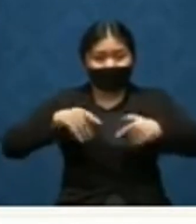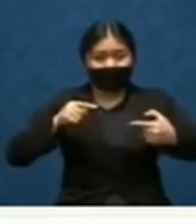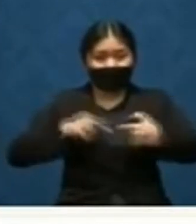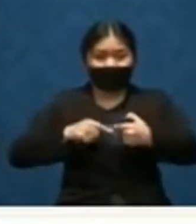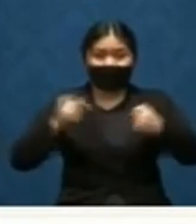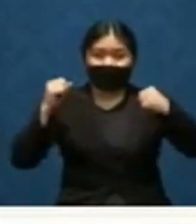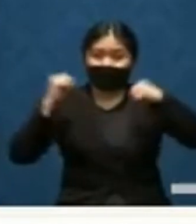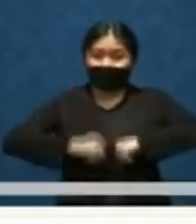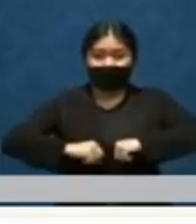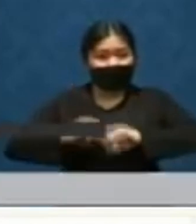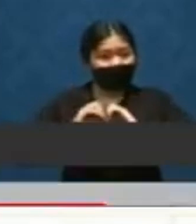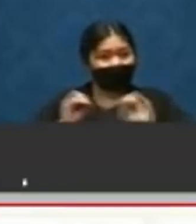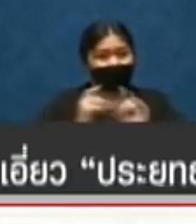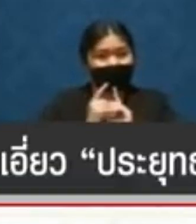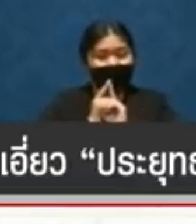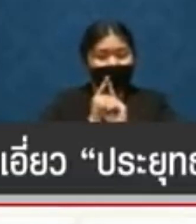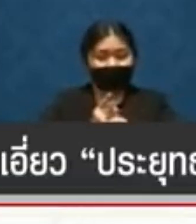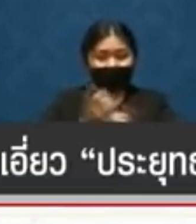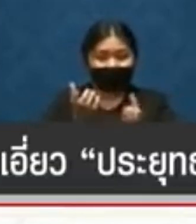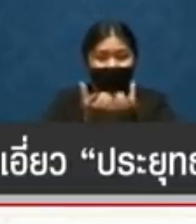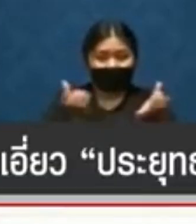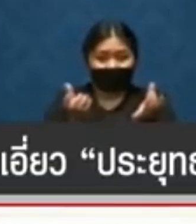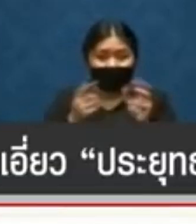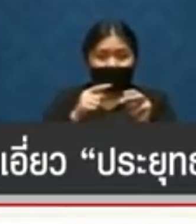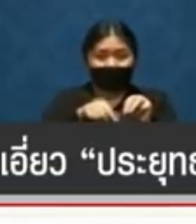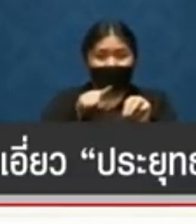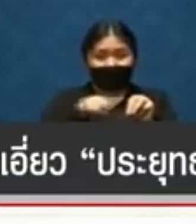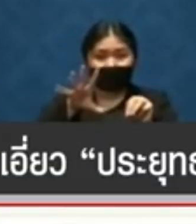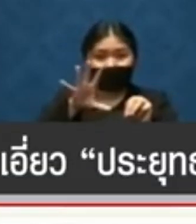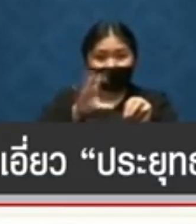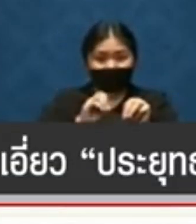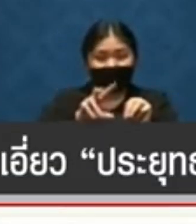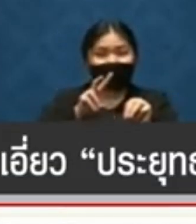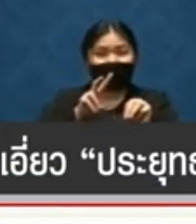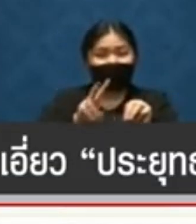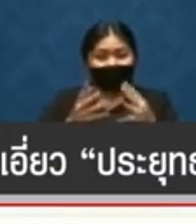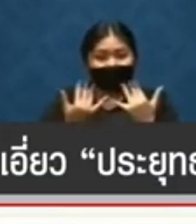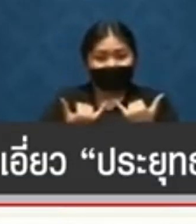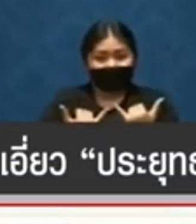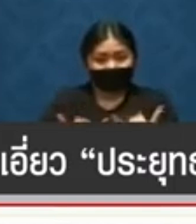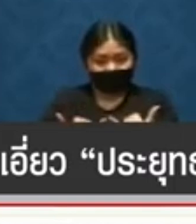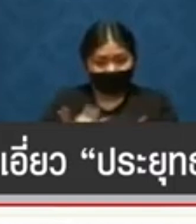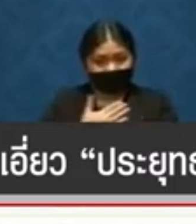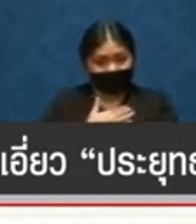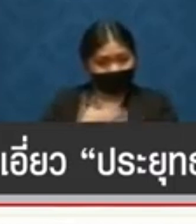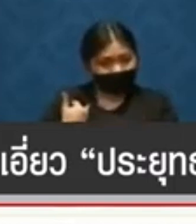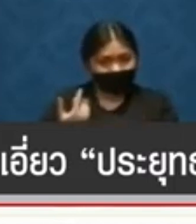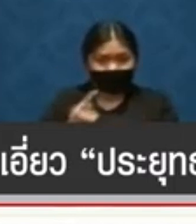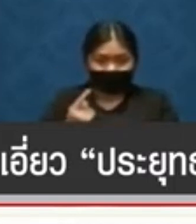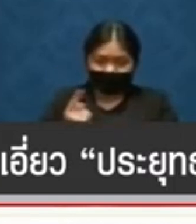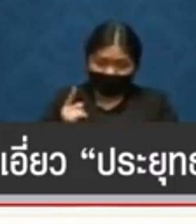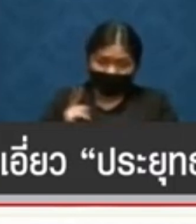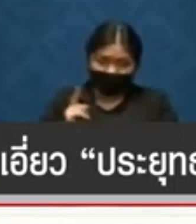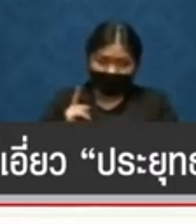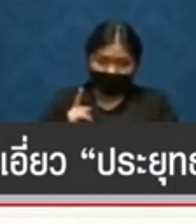ไปจับผู้ค้ายา 4กลุ่มไปรับซื้อยาจากเมียนมาร์มาขายต่อวิธีจ่ายเงินจะใช้บัญชีม้าเงินเข้าบัญชีม้า